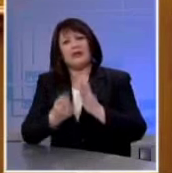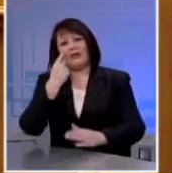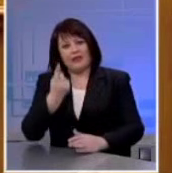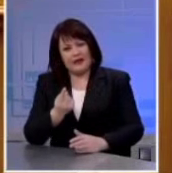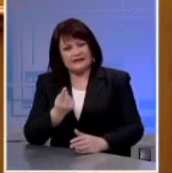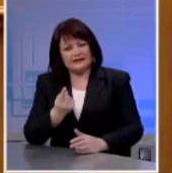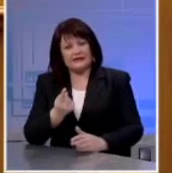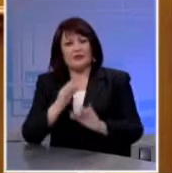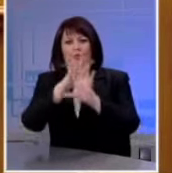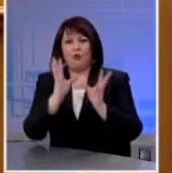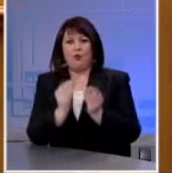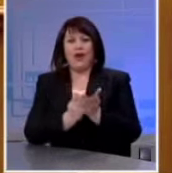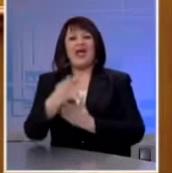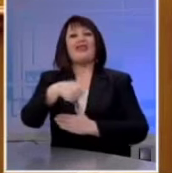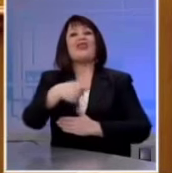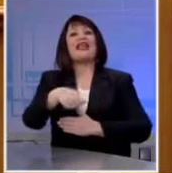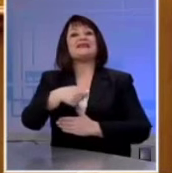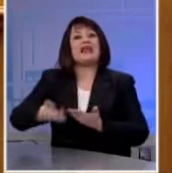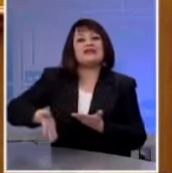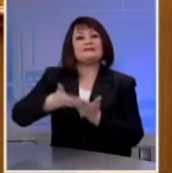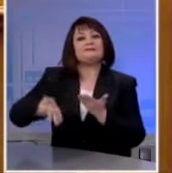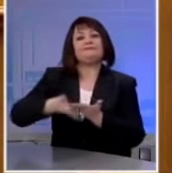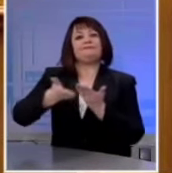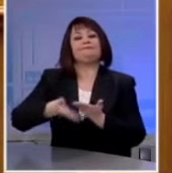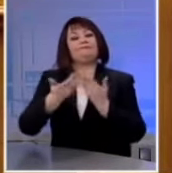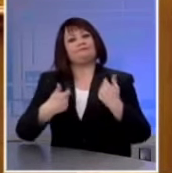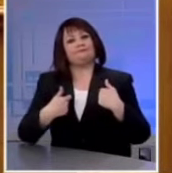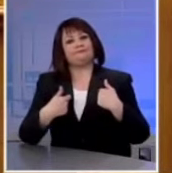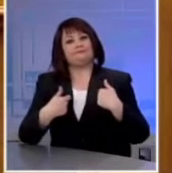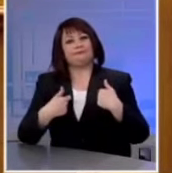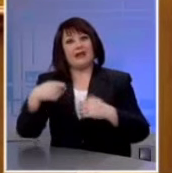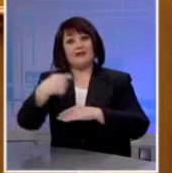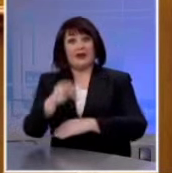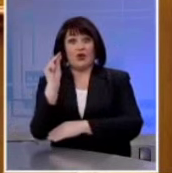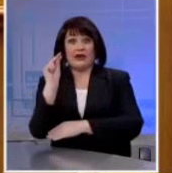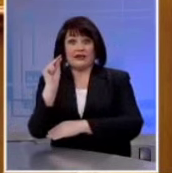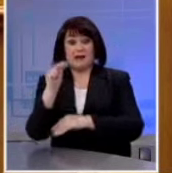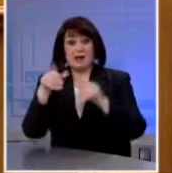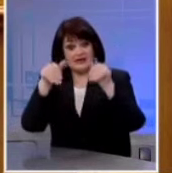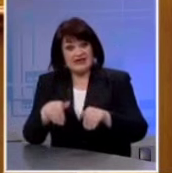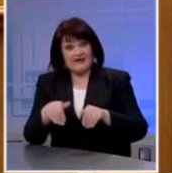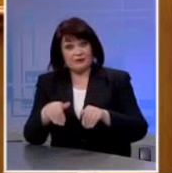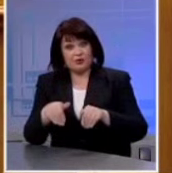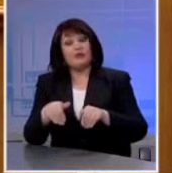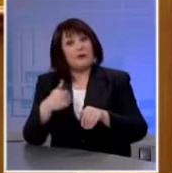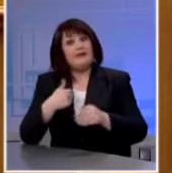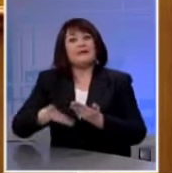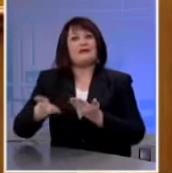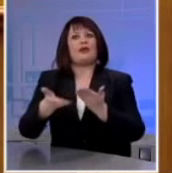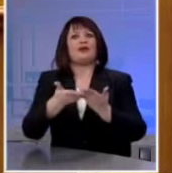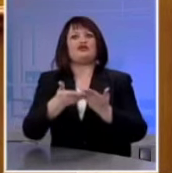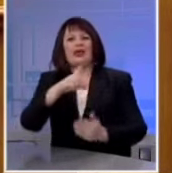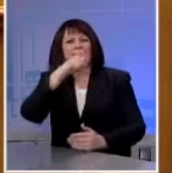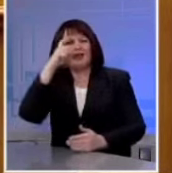στηρίζουν όλους εκείνους τους δικαστικούς λειτουργούς που σέβονται τον όρκο τους και μέσα σε αντίξωες